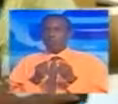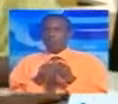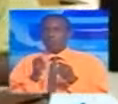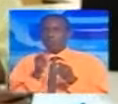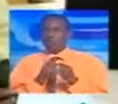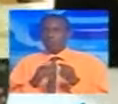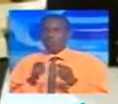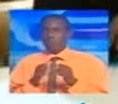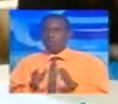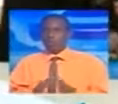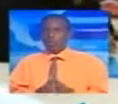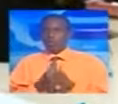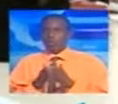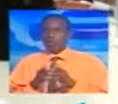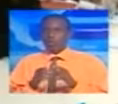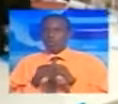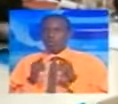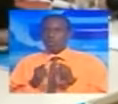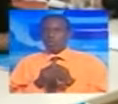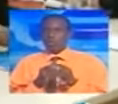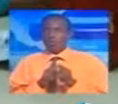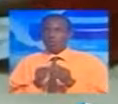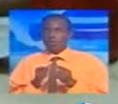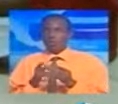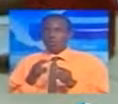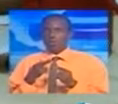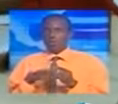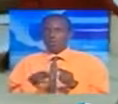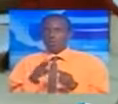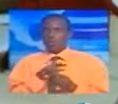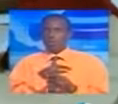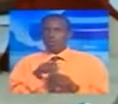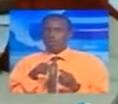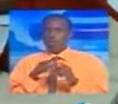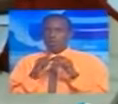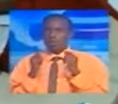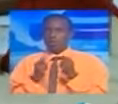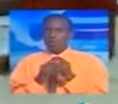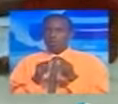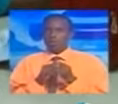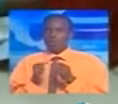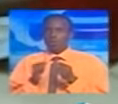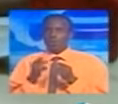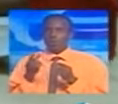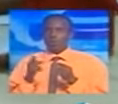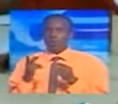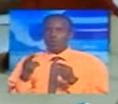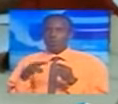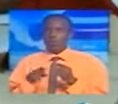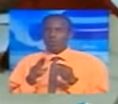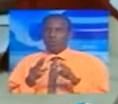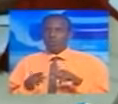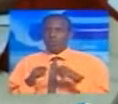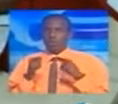termes de courrier administratif. Elle a été conçue pour apprendre à capitaliser les éléments essentiels pour accroître la chance de